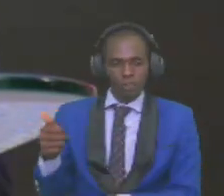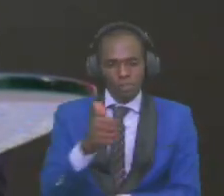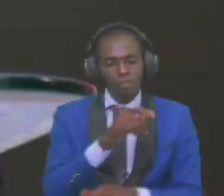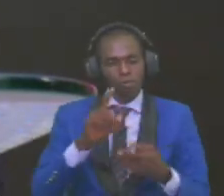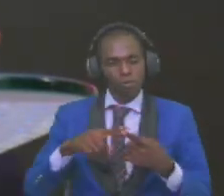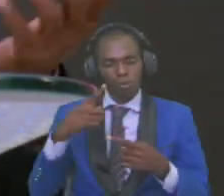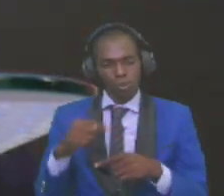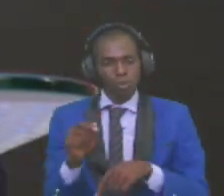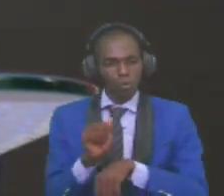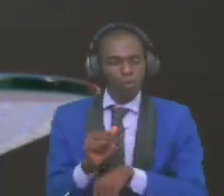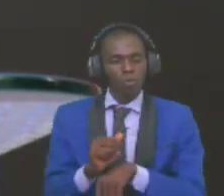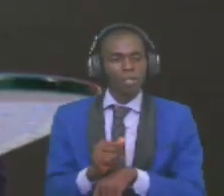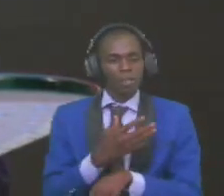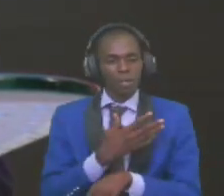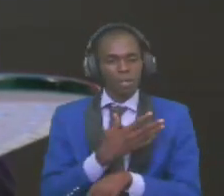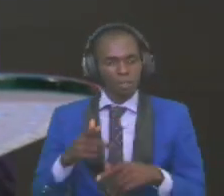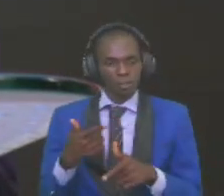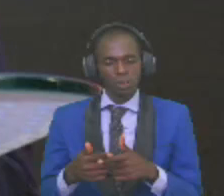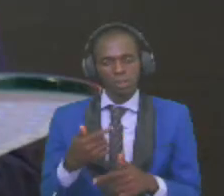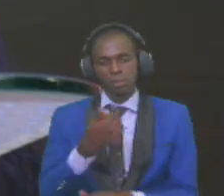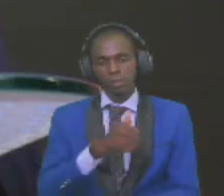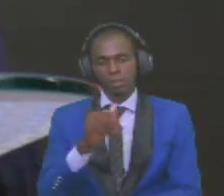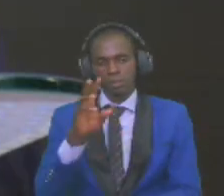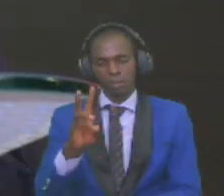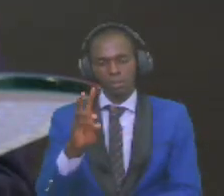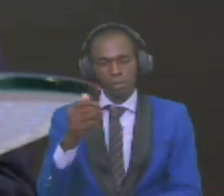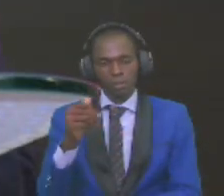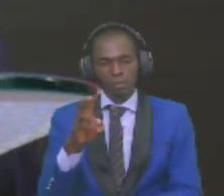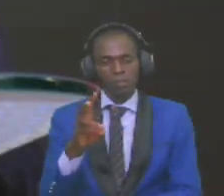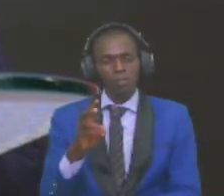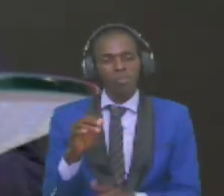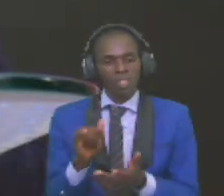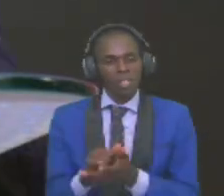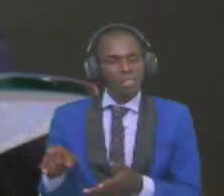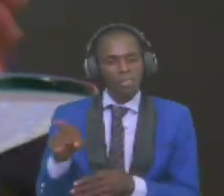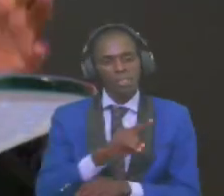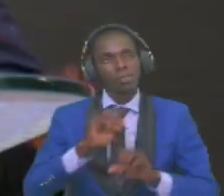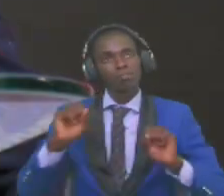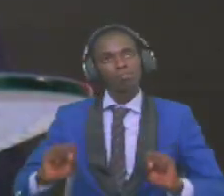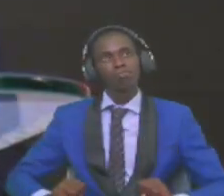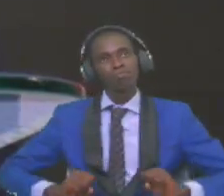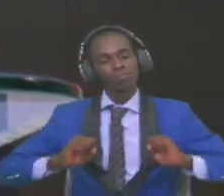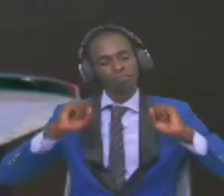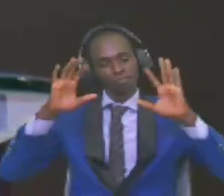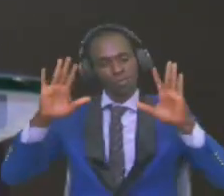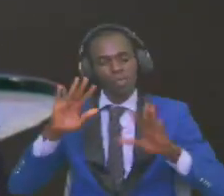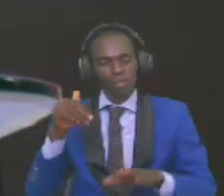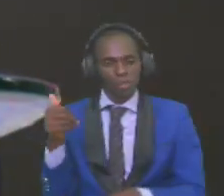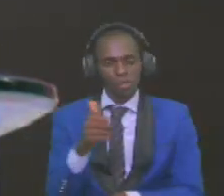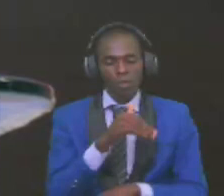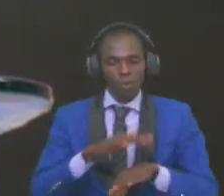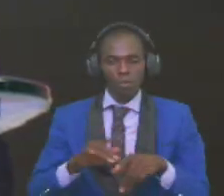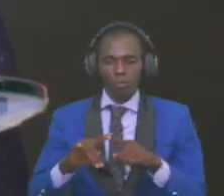au service au ministère décès versé 16 ayez vous aussi de la